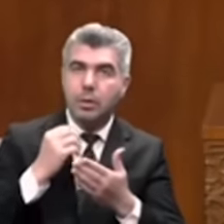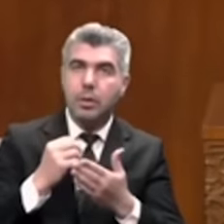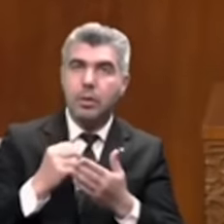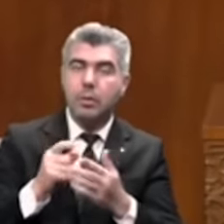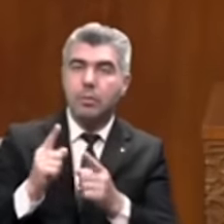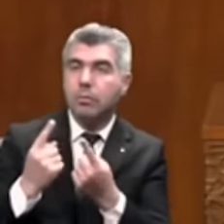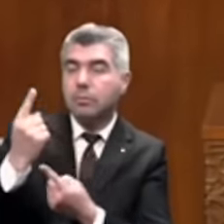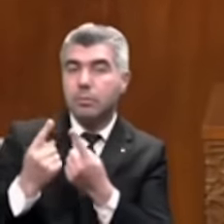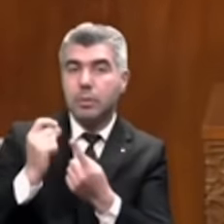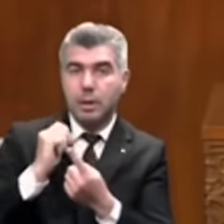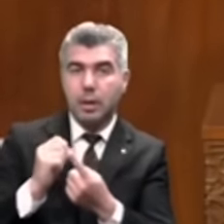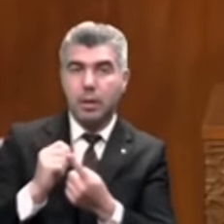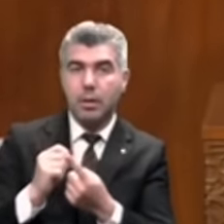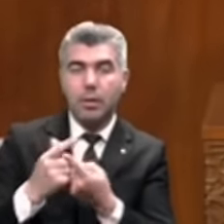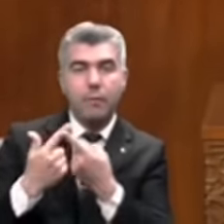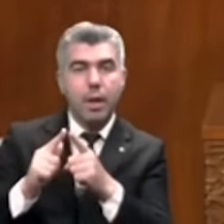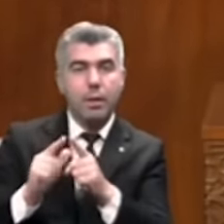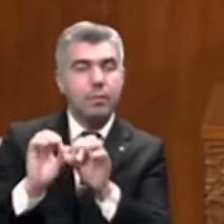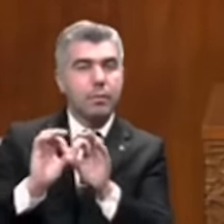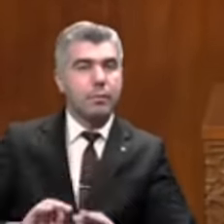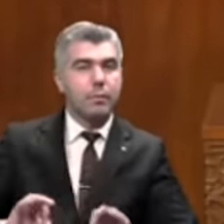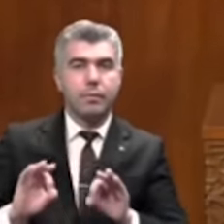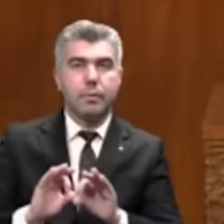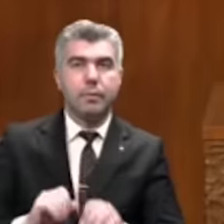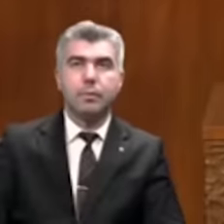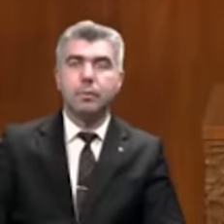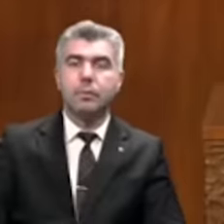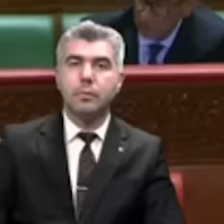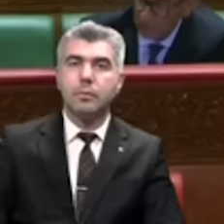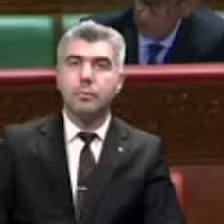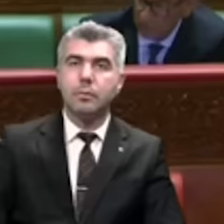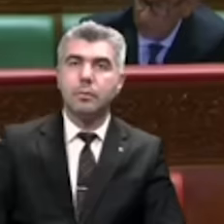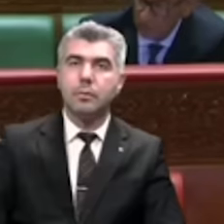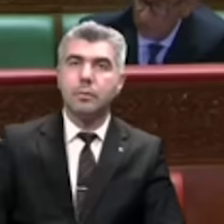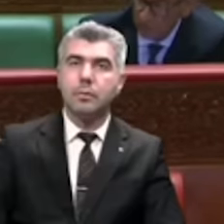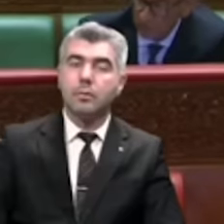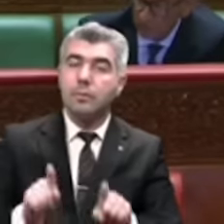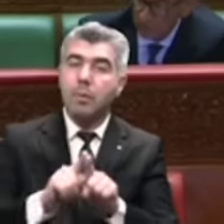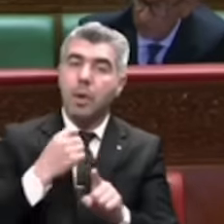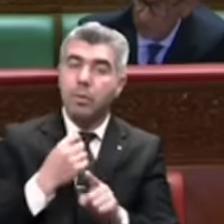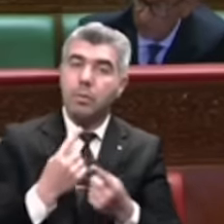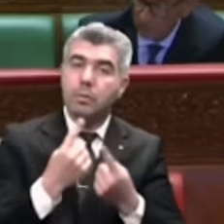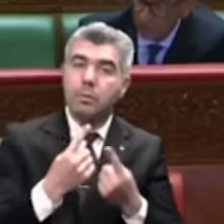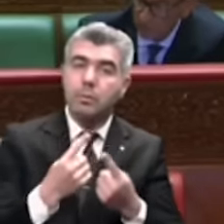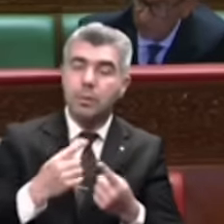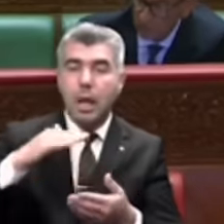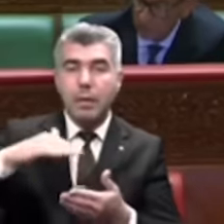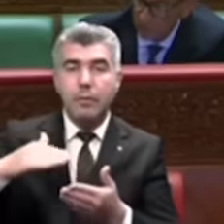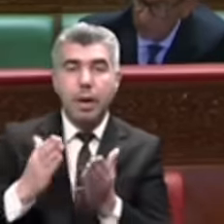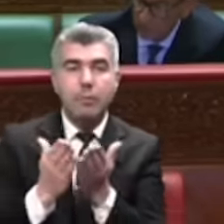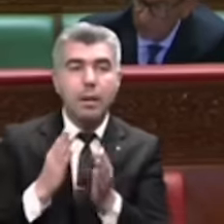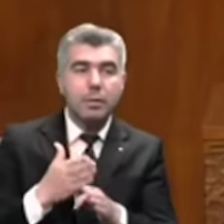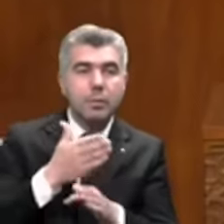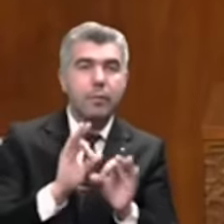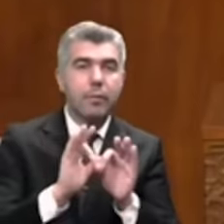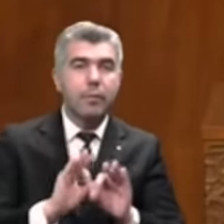فيكم بلاصتي يقدر يدير شي حاجه اكثر من هادشي اللي يدير؟ لا. ولكن ما نخليوش ولادنا اوطاج،